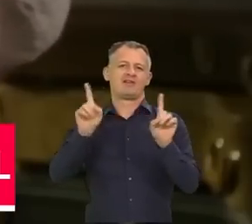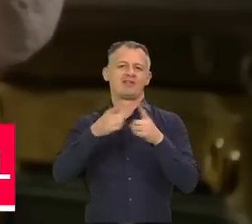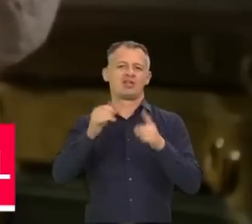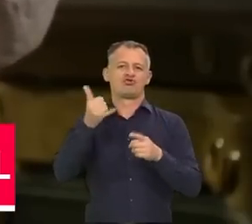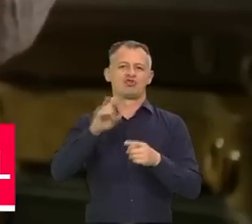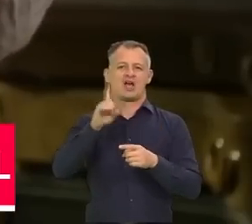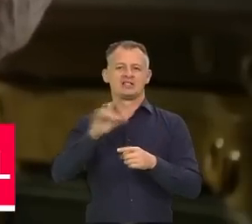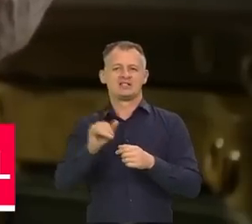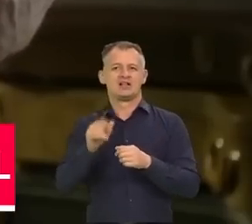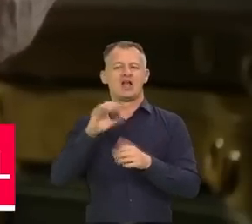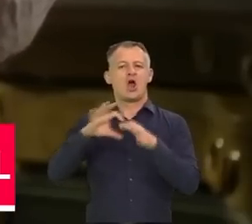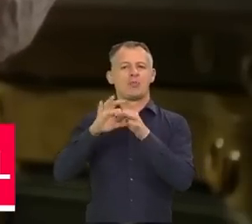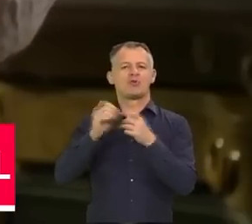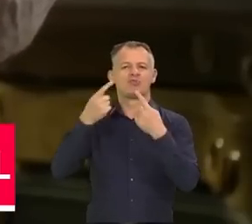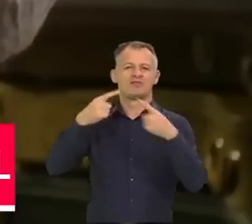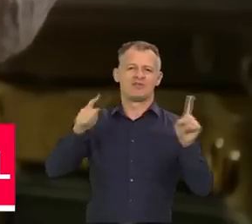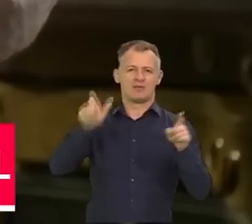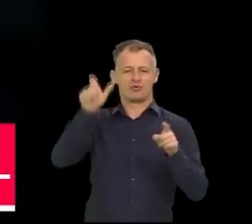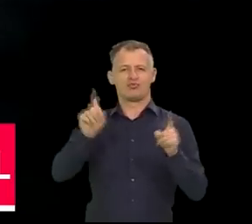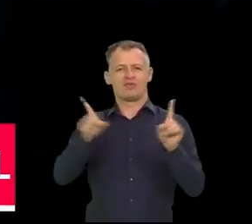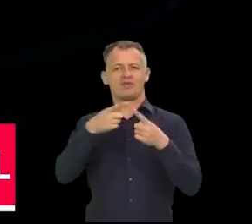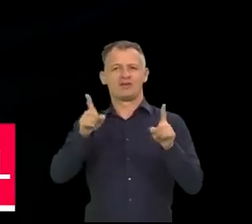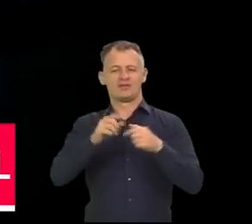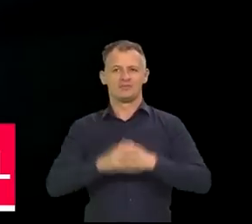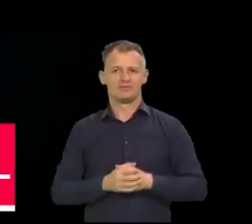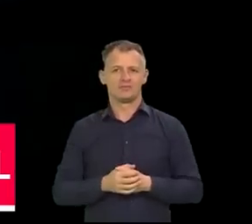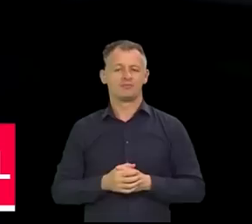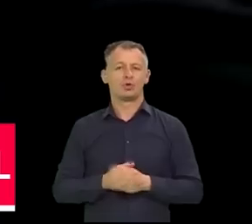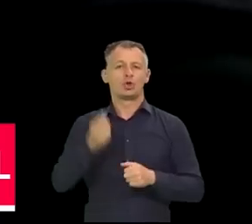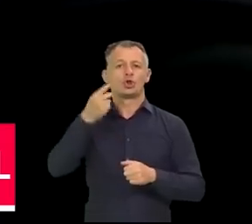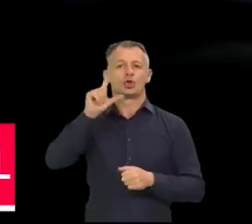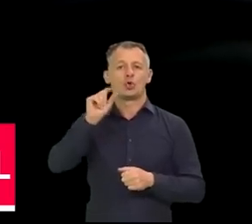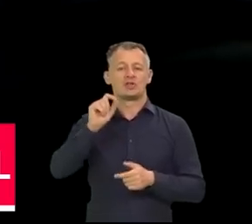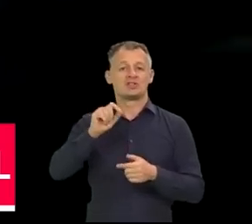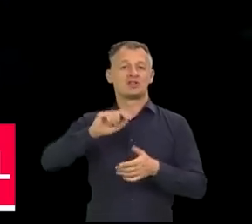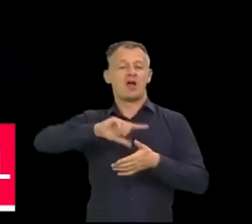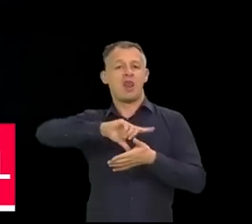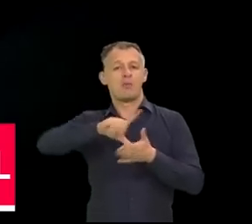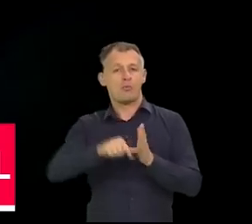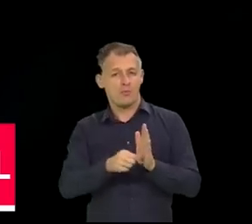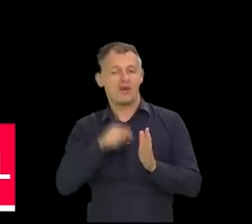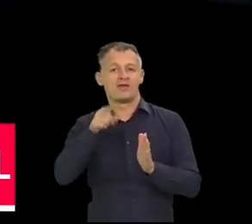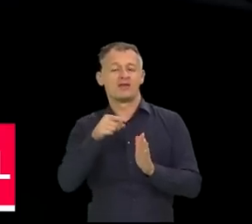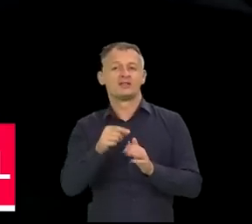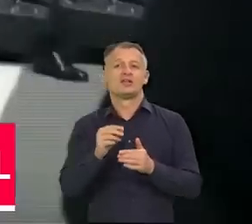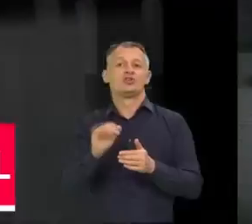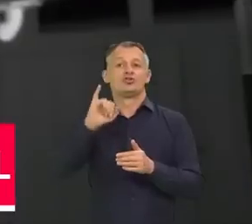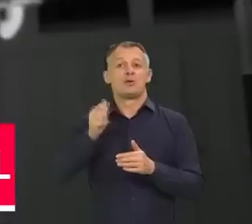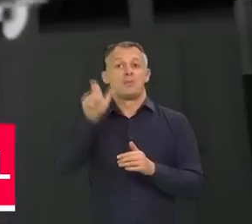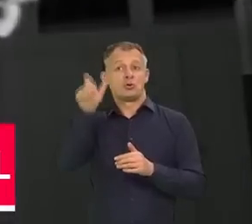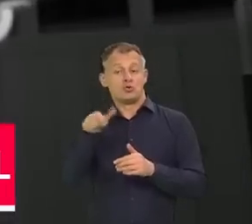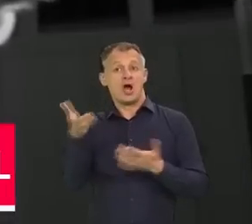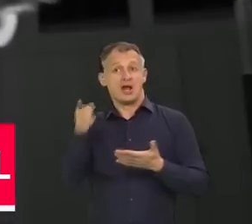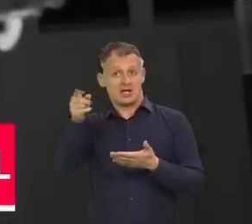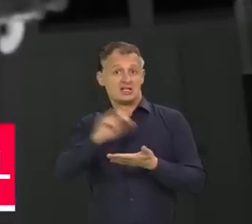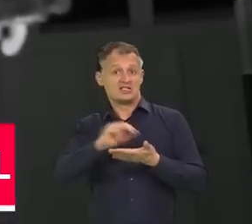alții cu Luciano Pavarotti, Phil Collins, Carlos Santana și Stevie Wonder. Cu peste 20 de albume la activ, Di Meola este și compozitor.